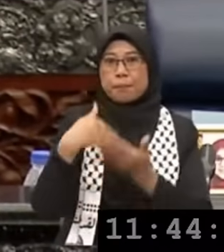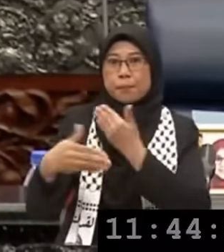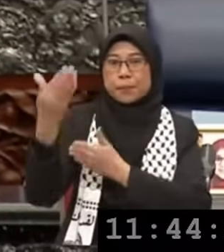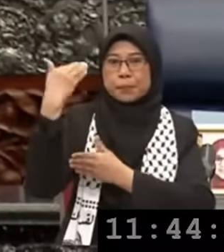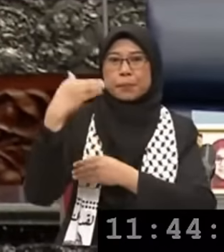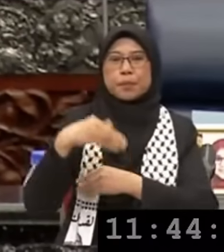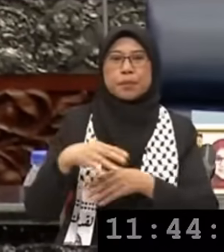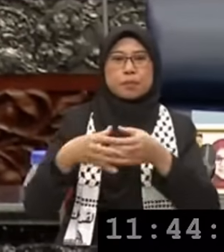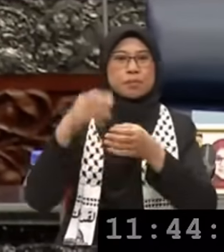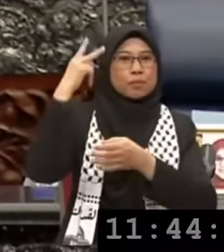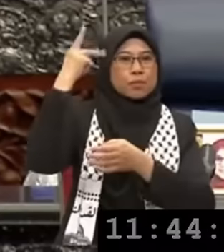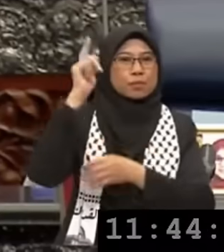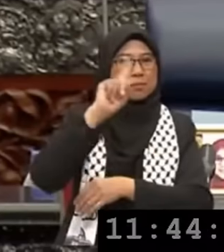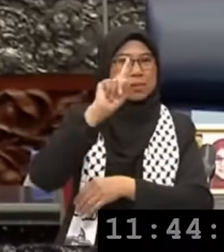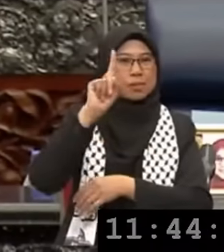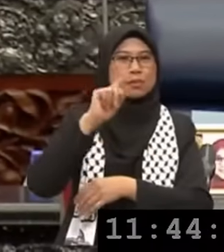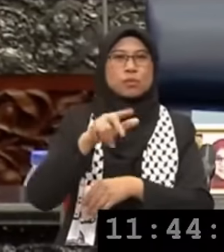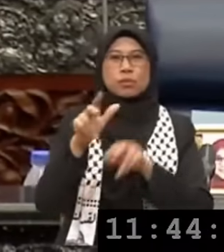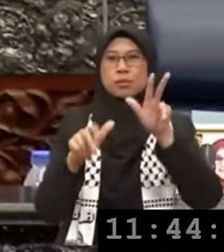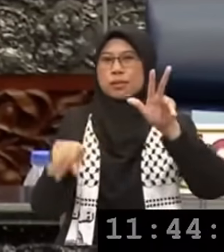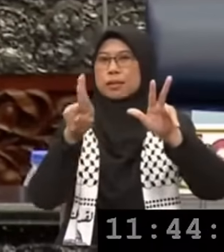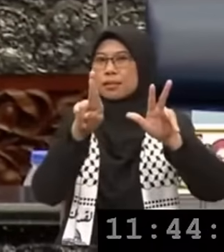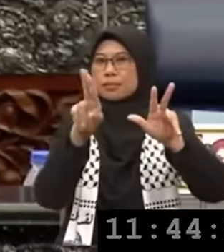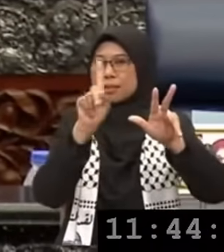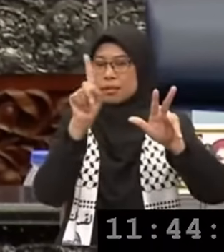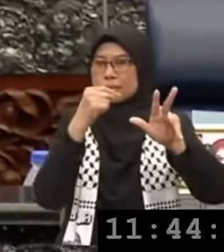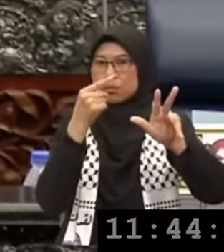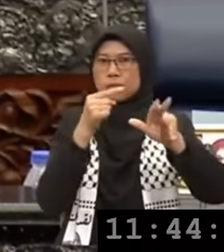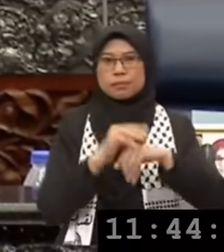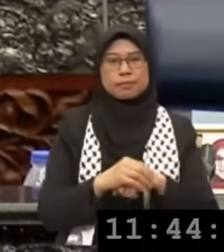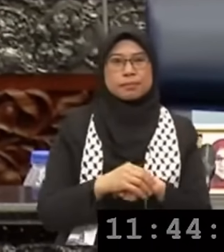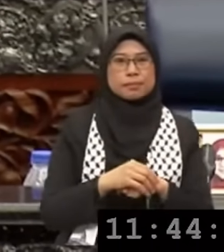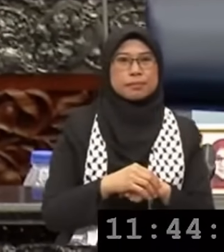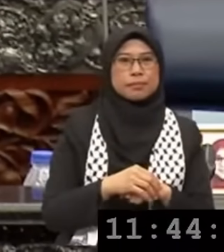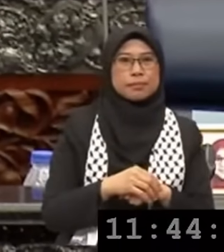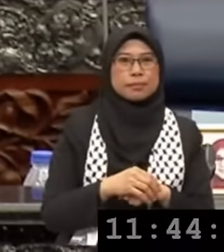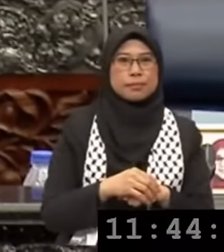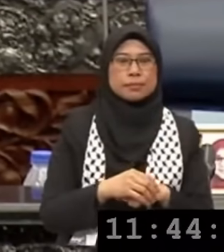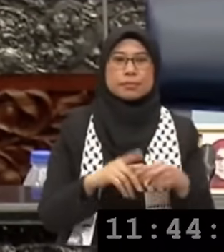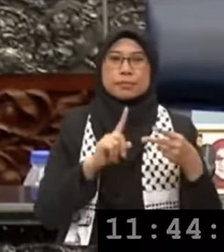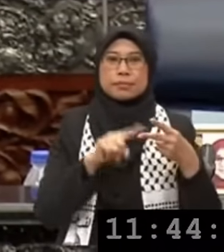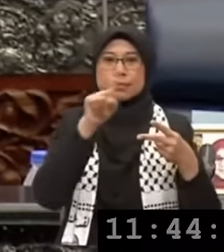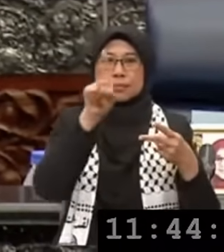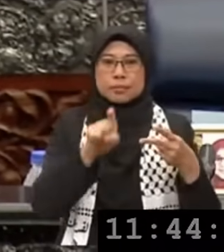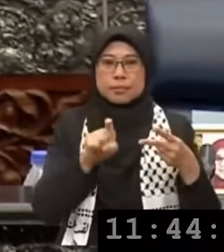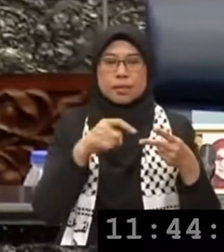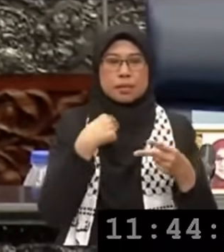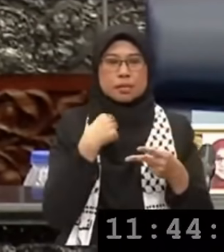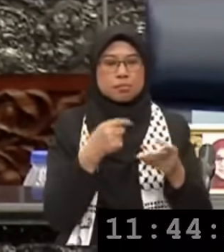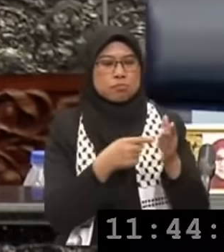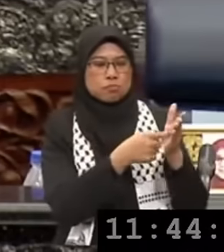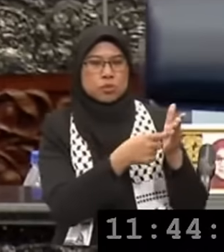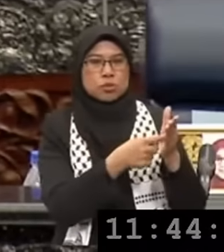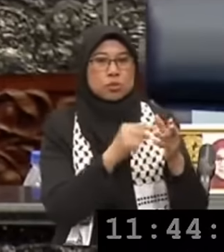Parti politik Jangan sentuh isu 3R itu yang yang pertama yang kedua soalan saya saya merujuk kepada